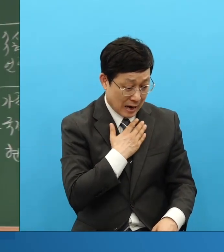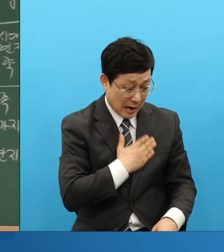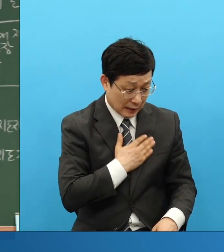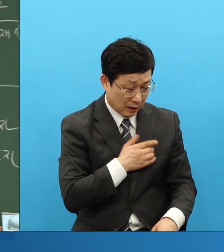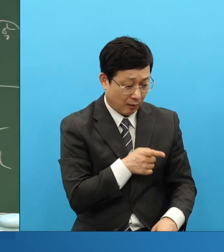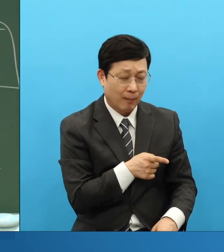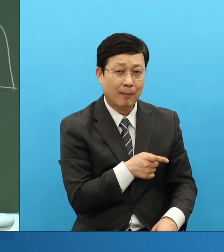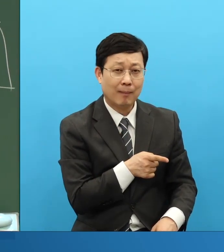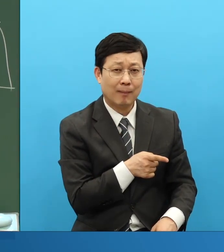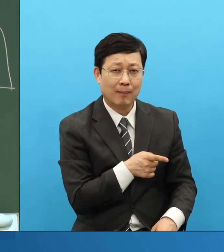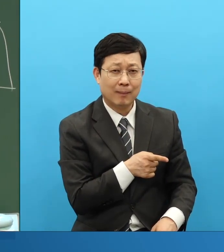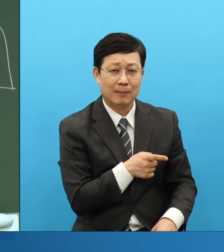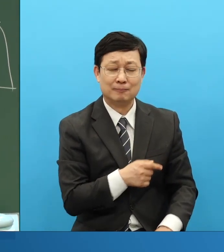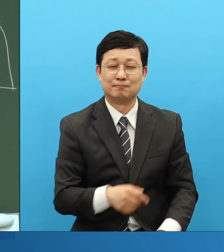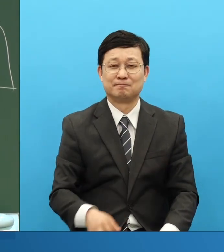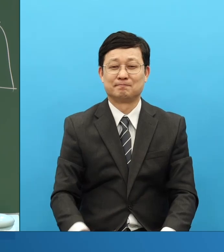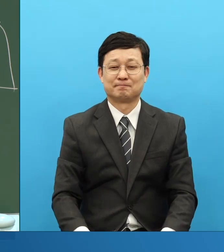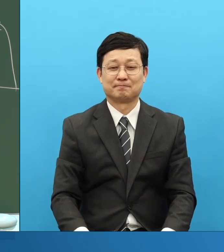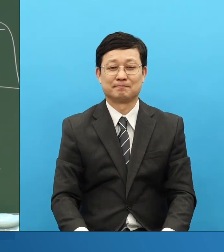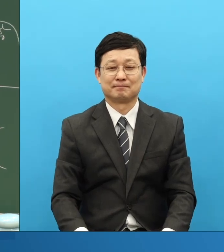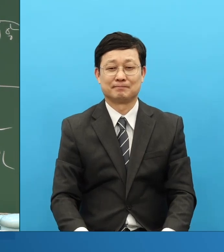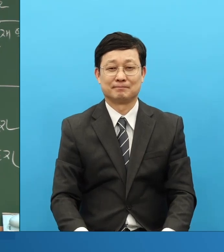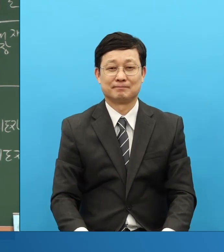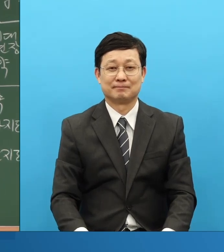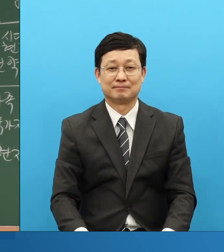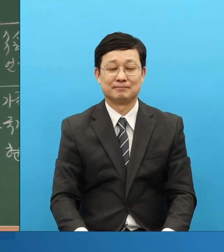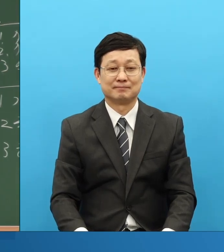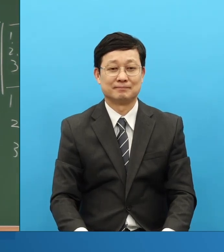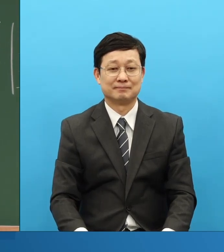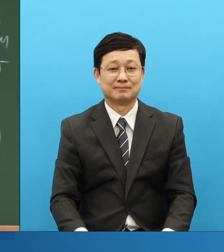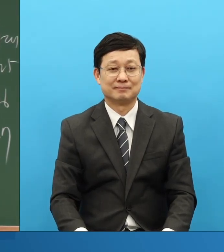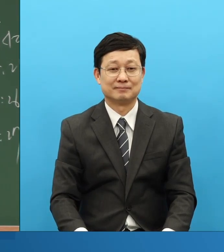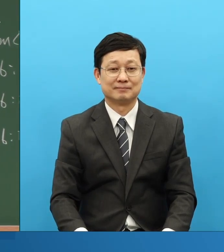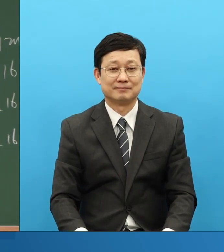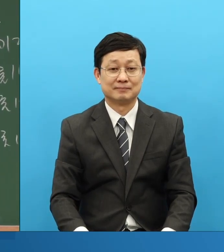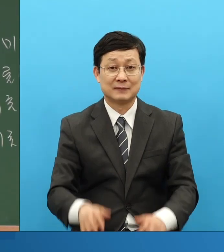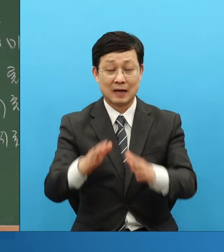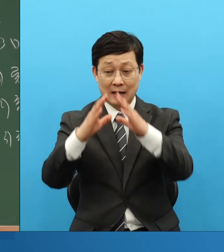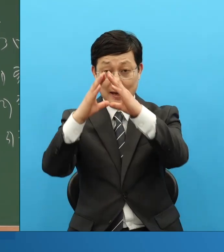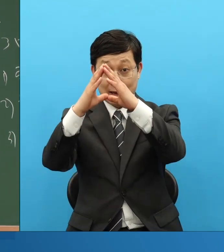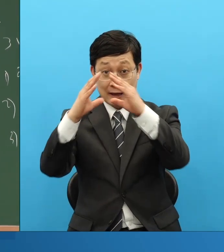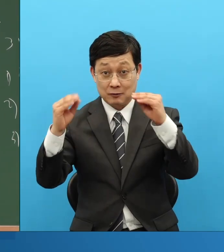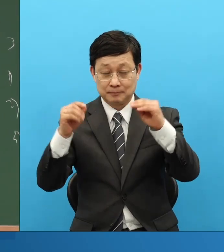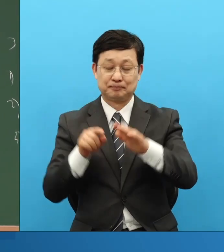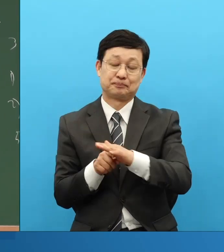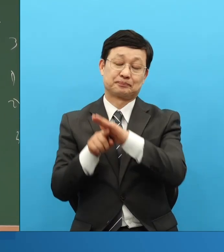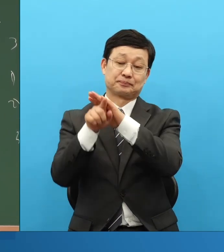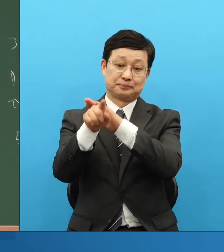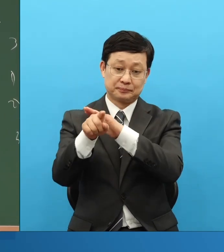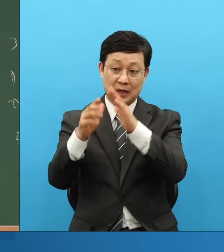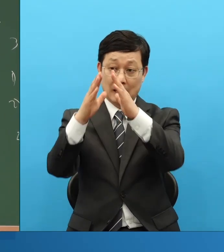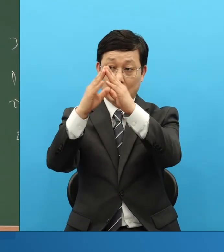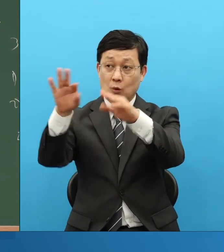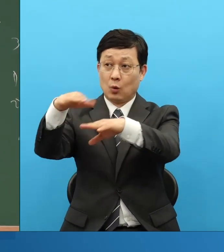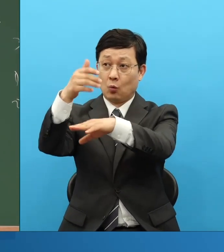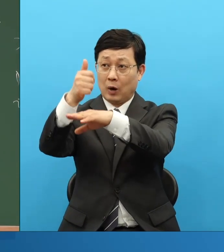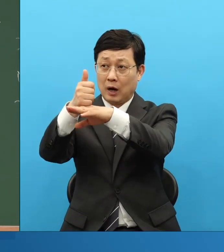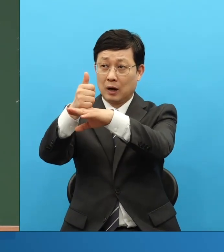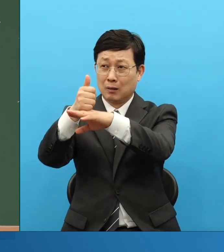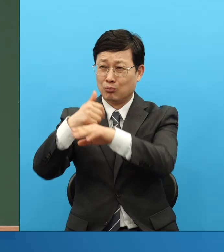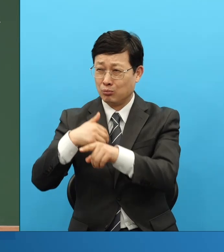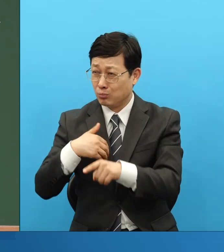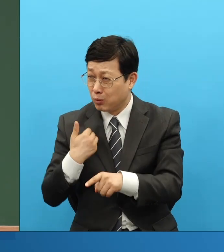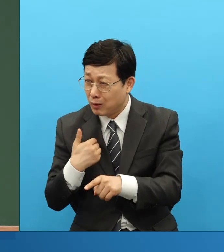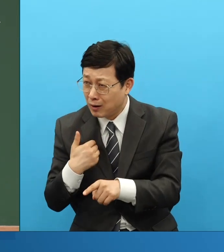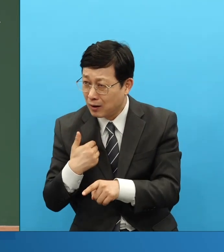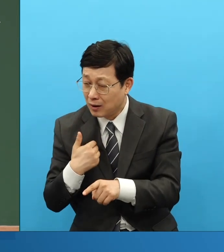what the leaders of Israel could not know. 더 중요한 거, More importantly, 애굽에 갔는데 애굽 왕이 모르는 걸 알고 있다.